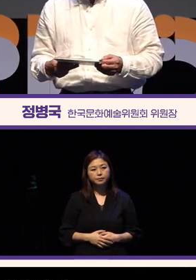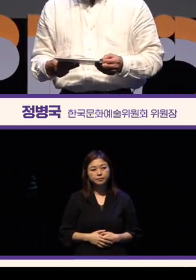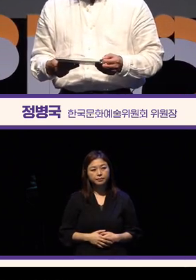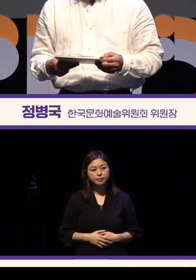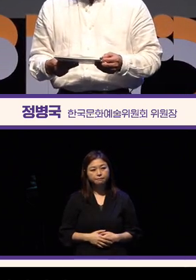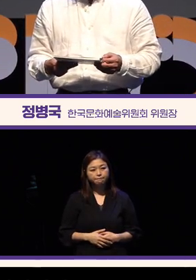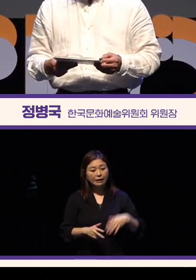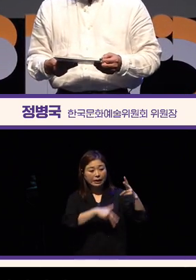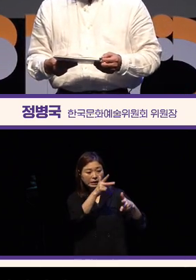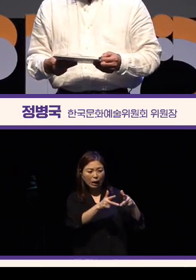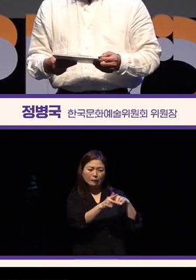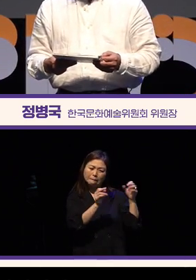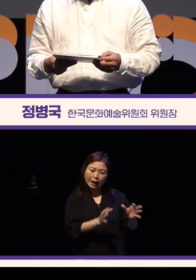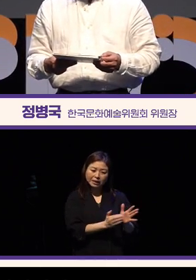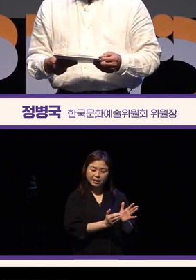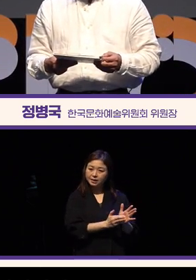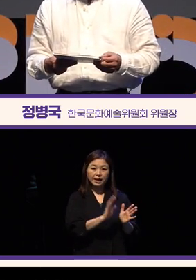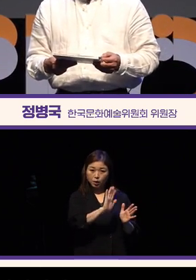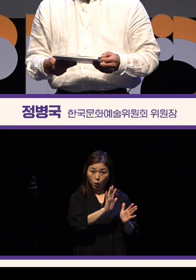프로젝트가 아닌